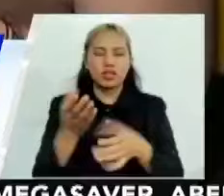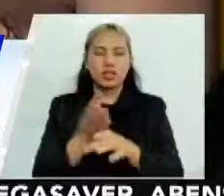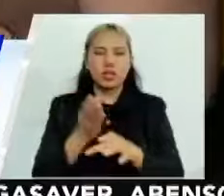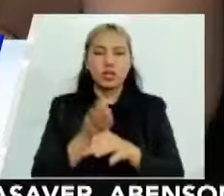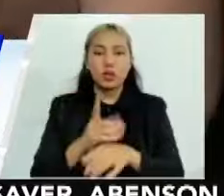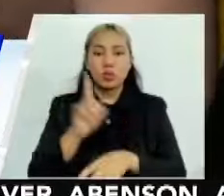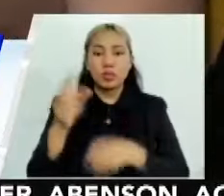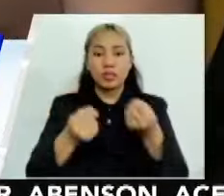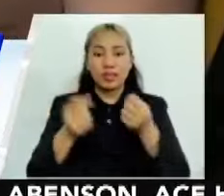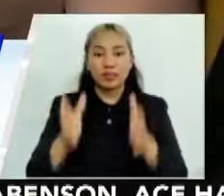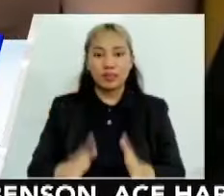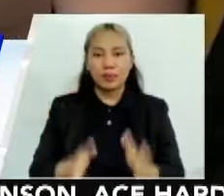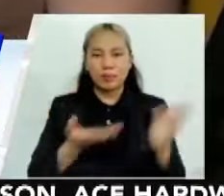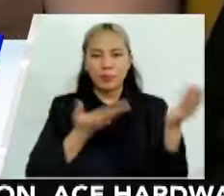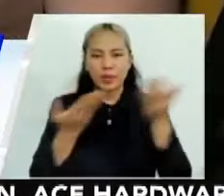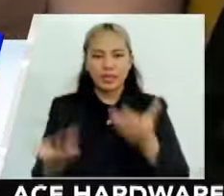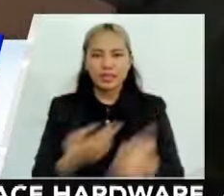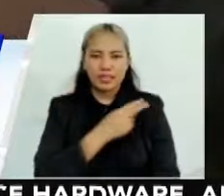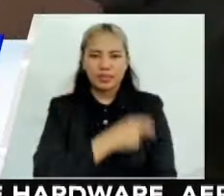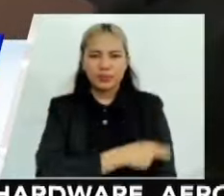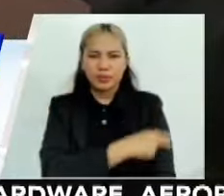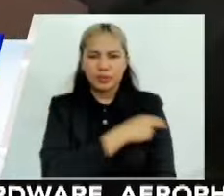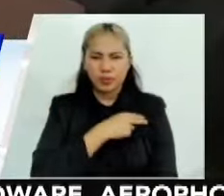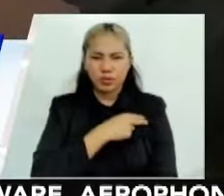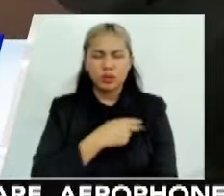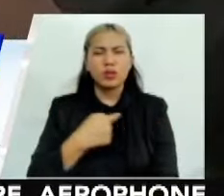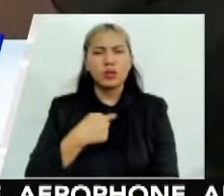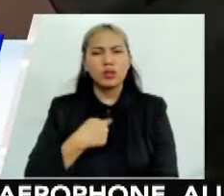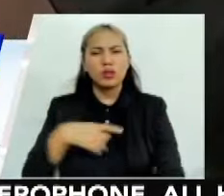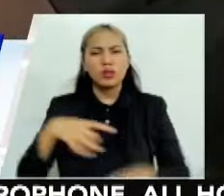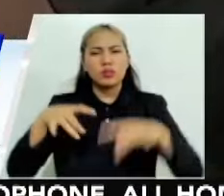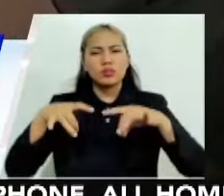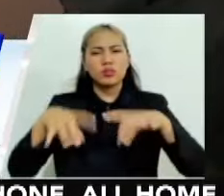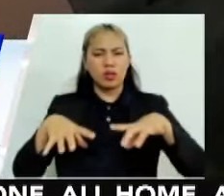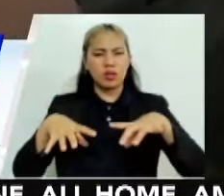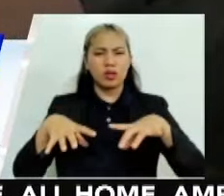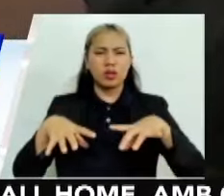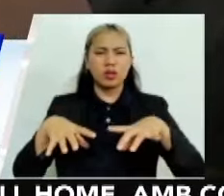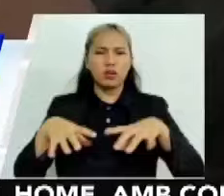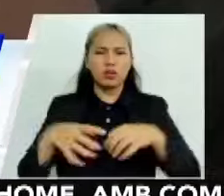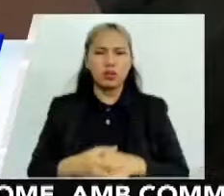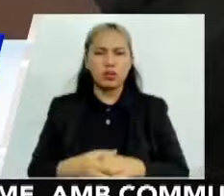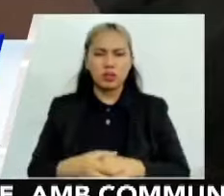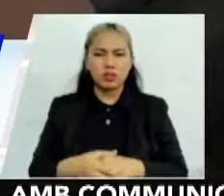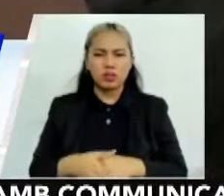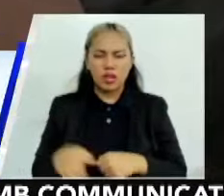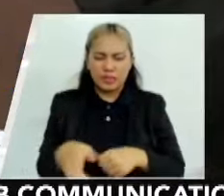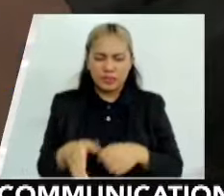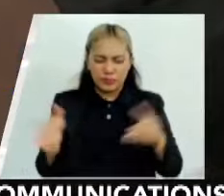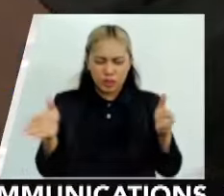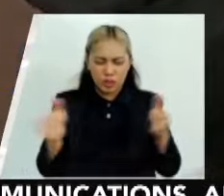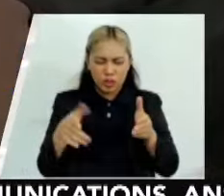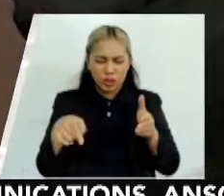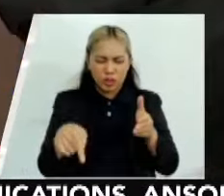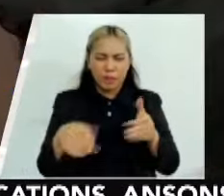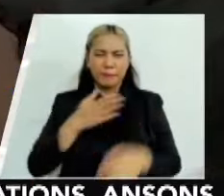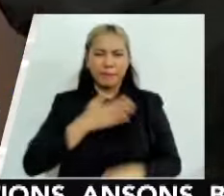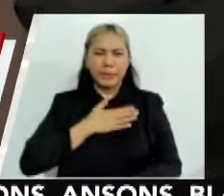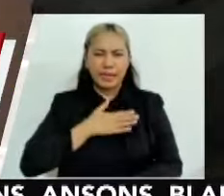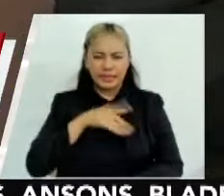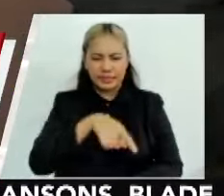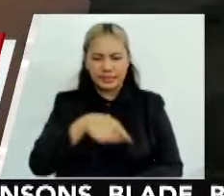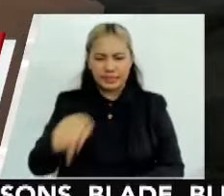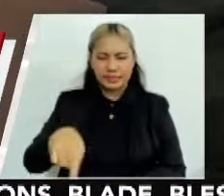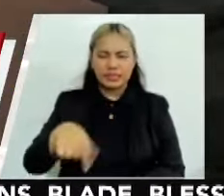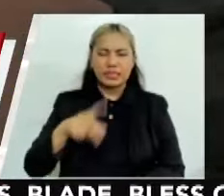sa ospital. Siyempre, na-shock ako. Masyadong maliit yung leg room. So, yung tuhod ko, tsaka yung dibdib